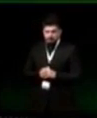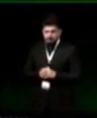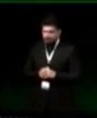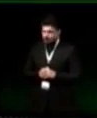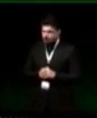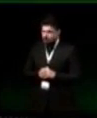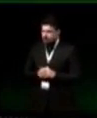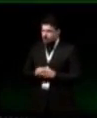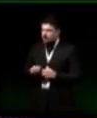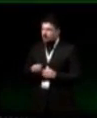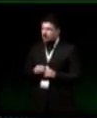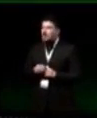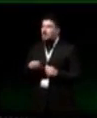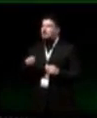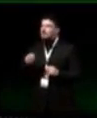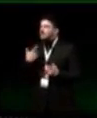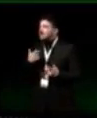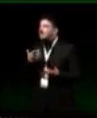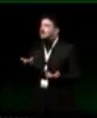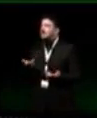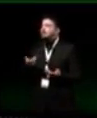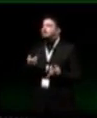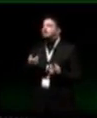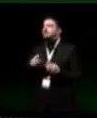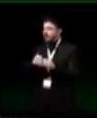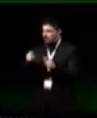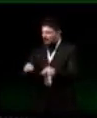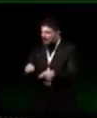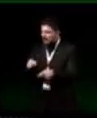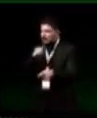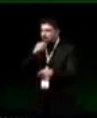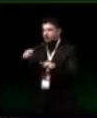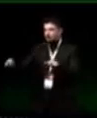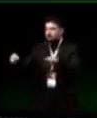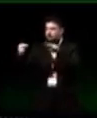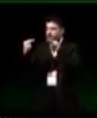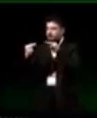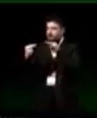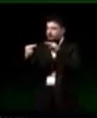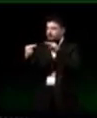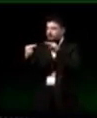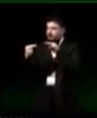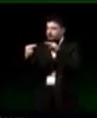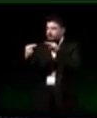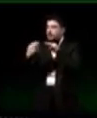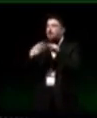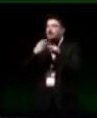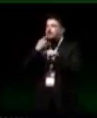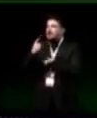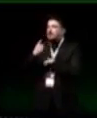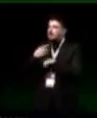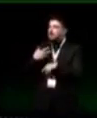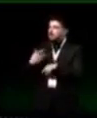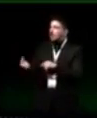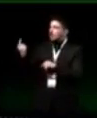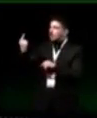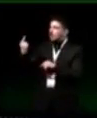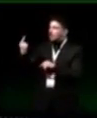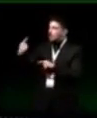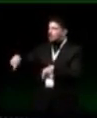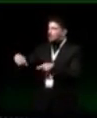Perché per fare tutto questo dobbiamo essere capaci di guardarsi negli occhi e di dire che abbiamo un nemico. Il nemico